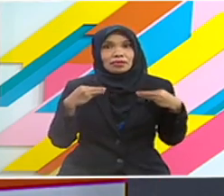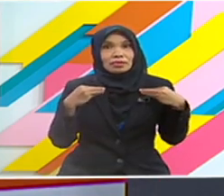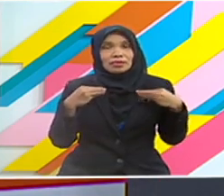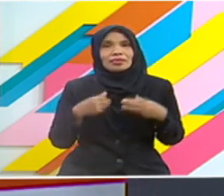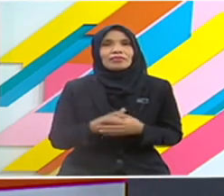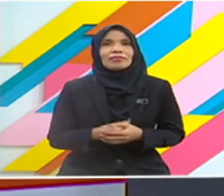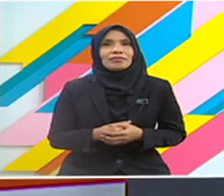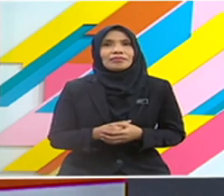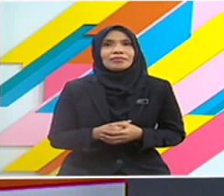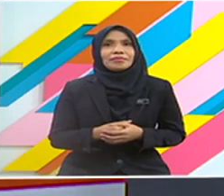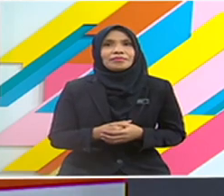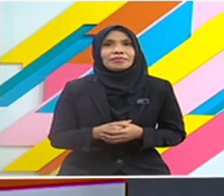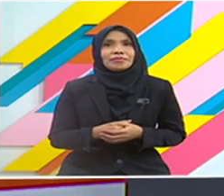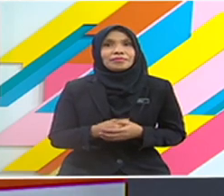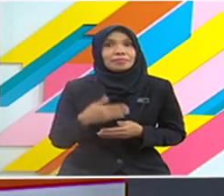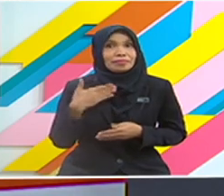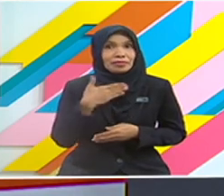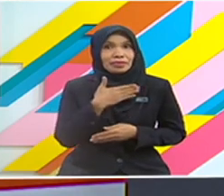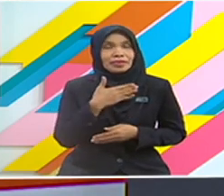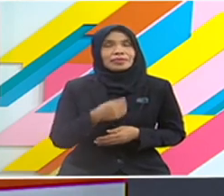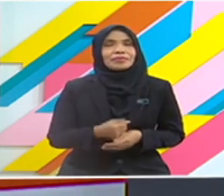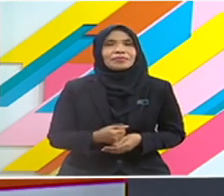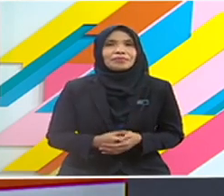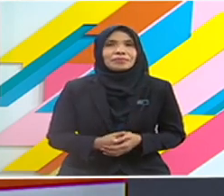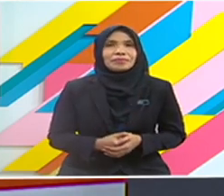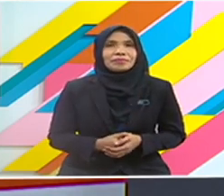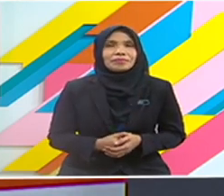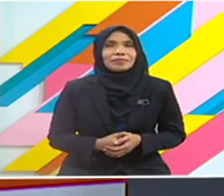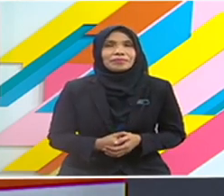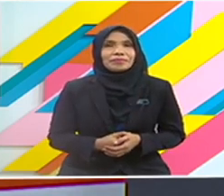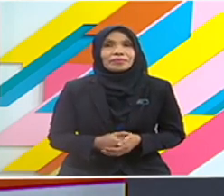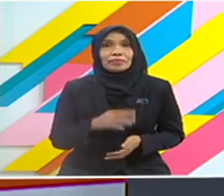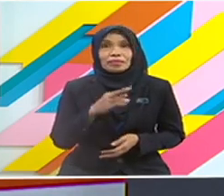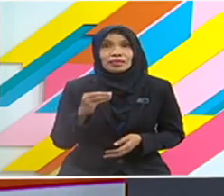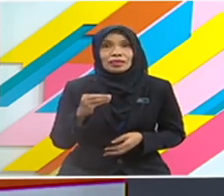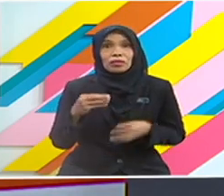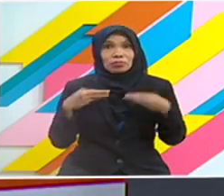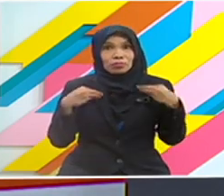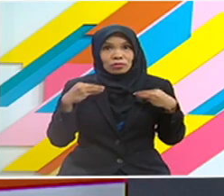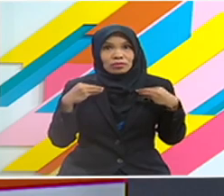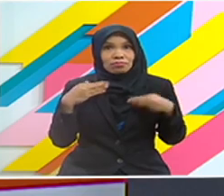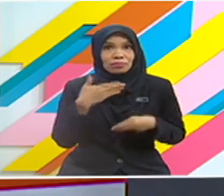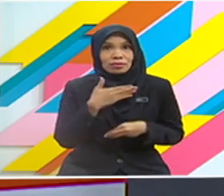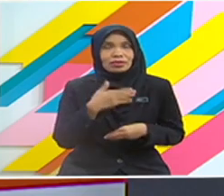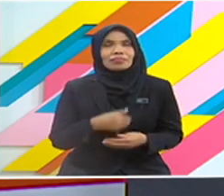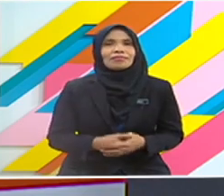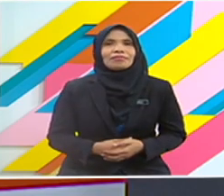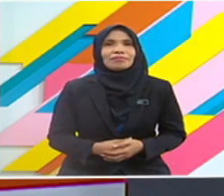sentuh, rasa. Dan yang kat tengah-tengah ni menunjukkan organ deria yang terlibat, dan akhir sekali